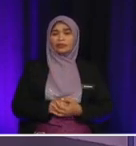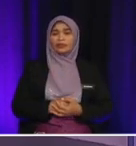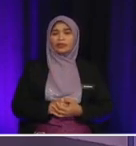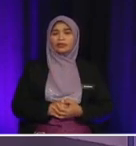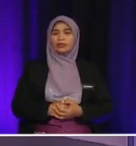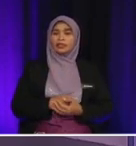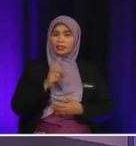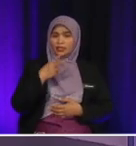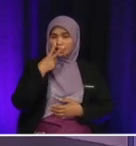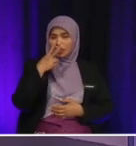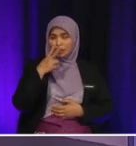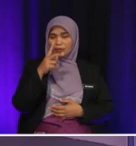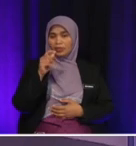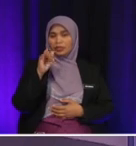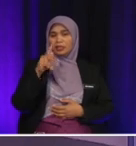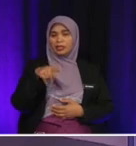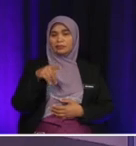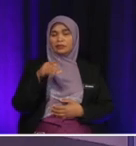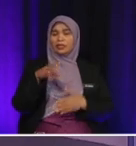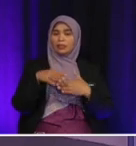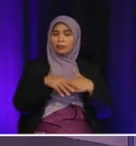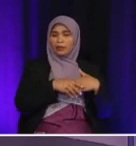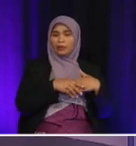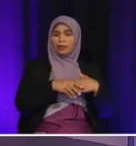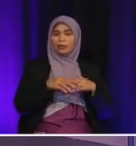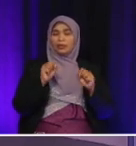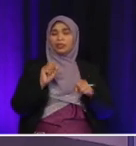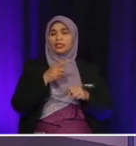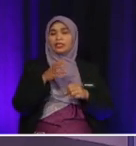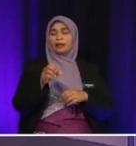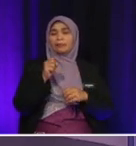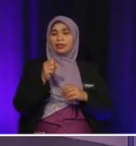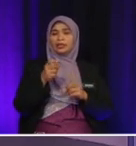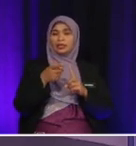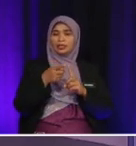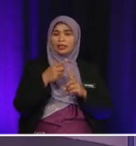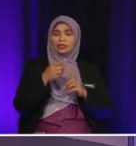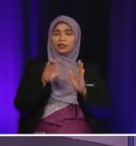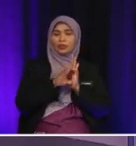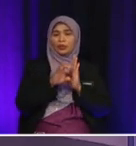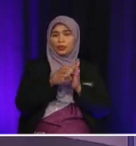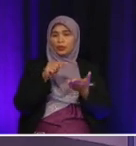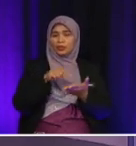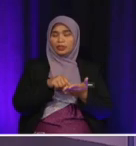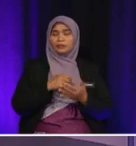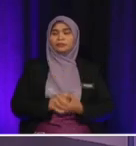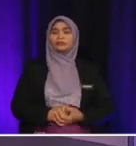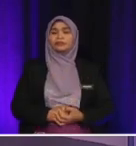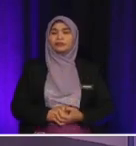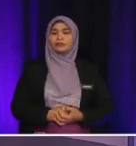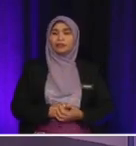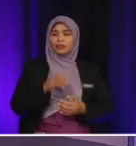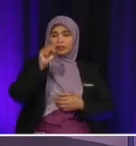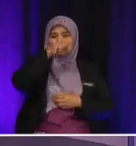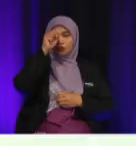ataupun panduan yang boleh kita ambil berhubung dengan takrif maksud dan definisi contoh soalan contoh di sini